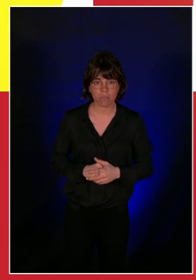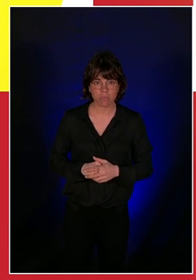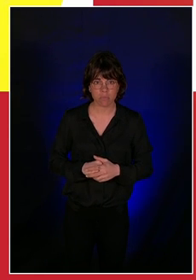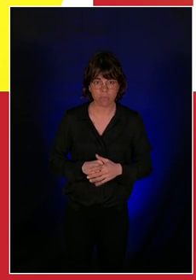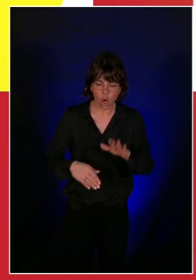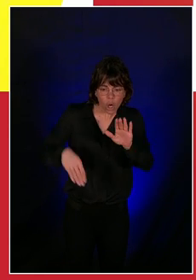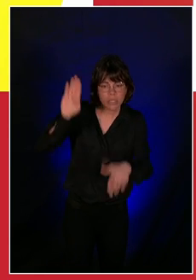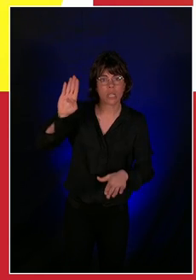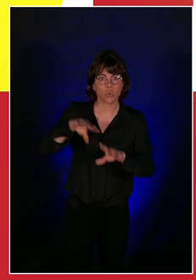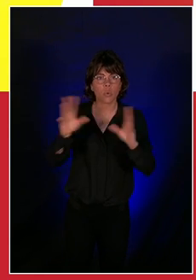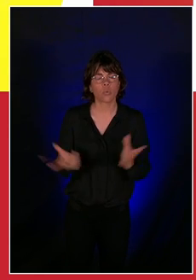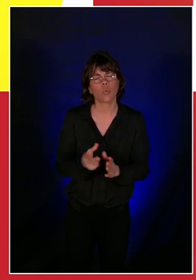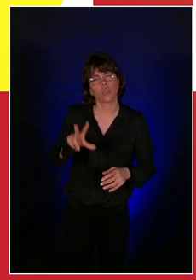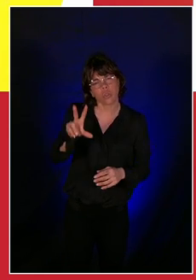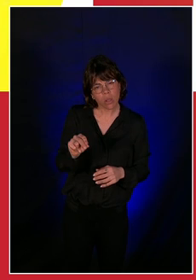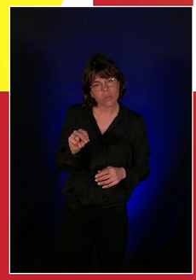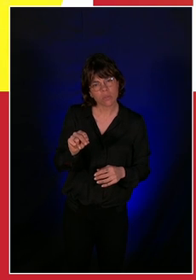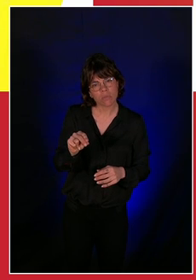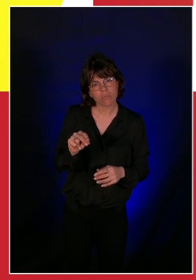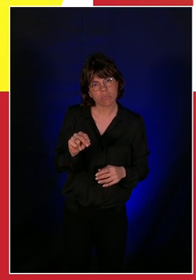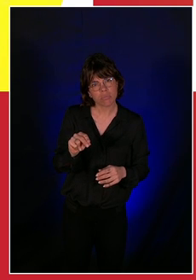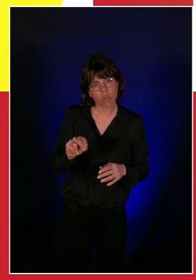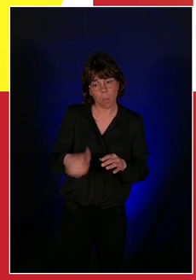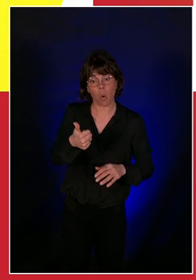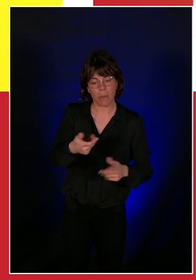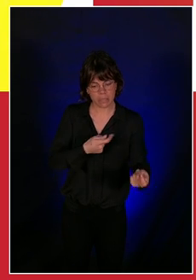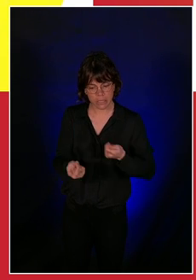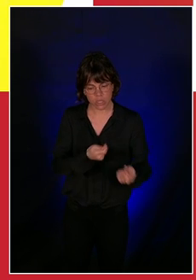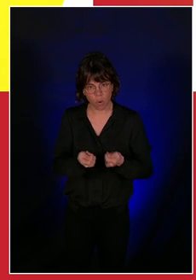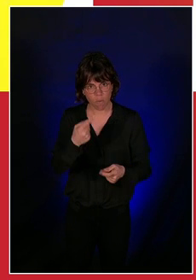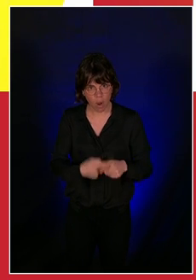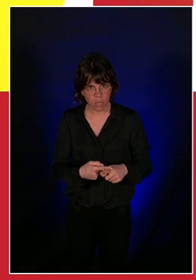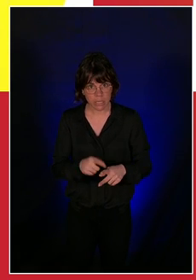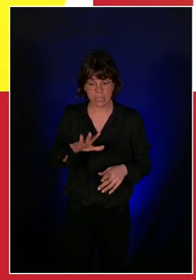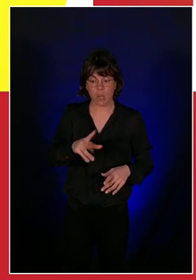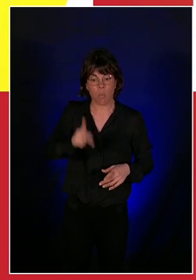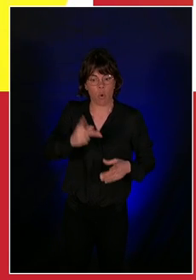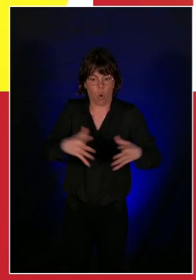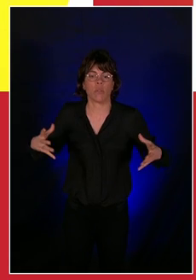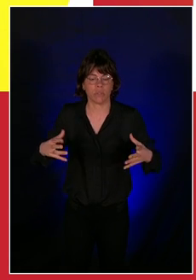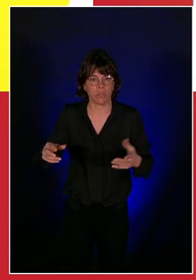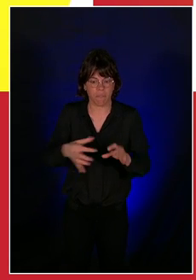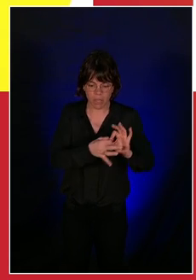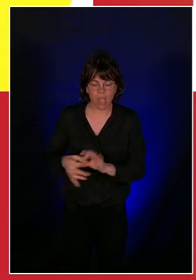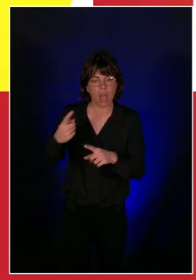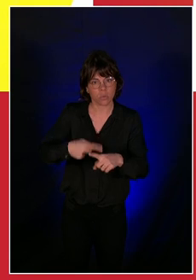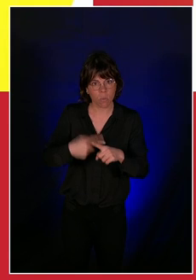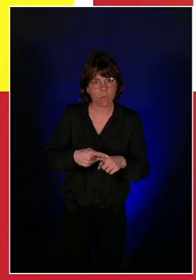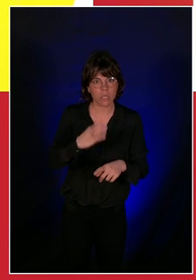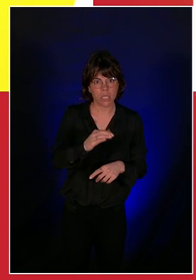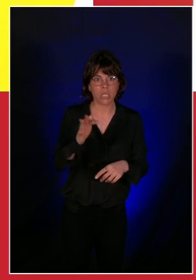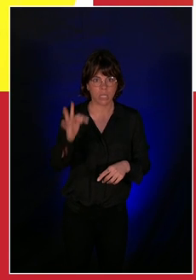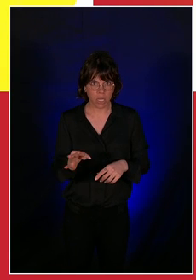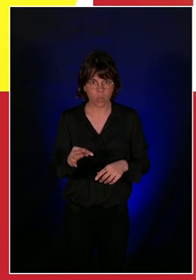candidatures 30 sont des premiers dirigeants notamment des cinq plus grosses fédérations de la CGT de la plus